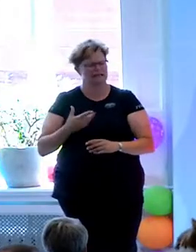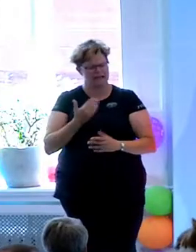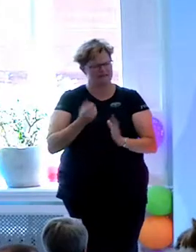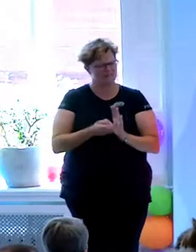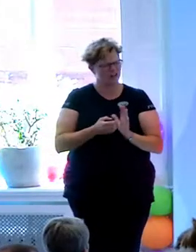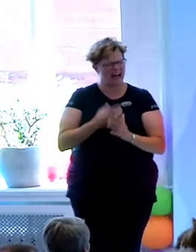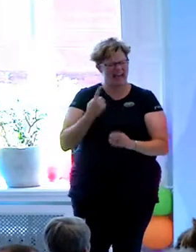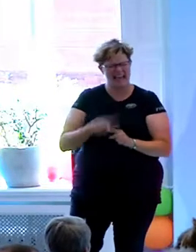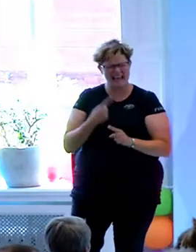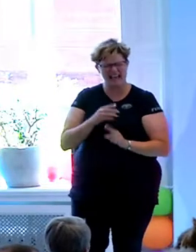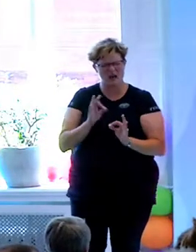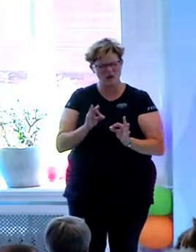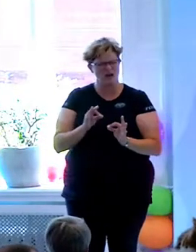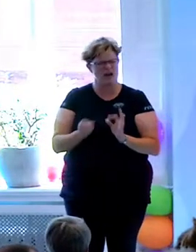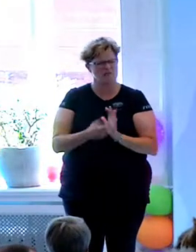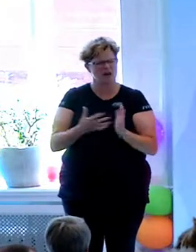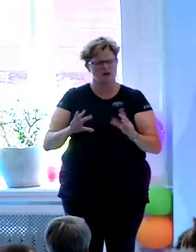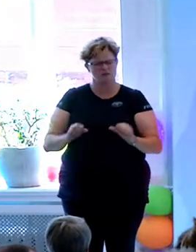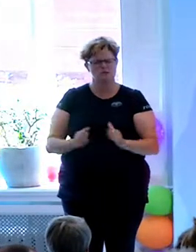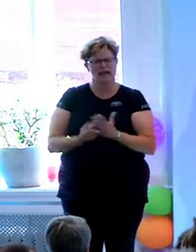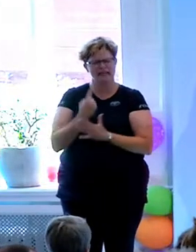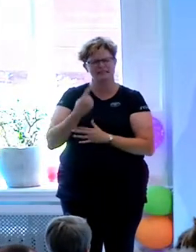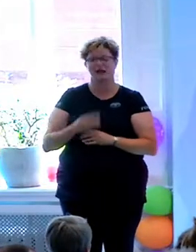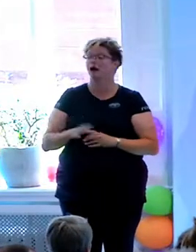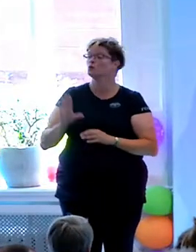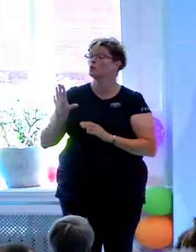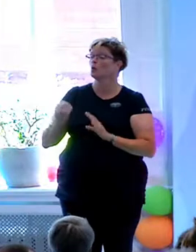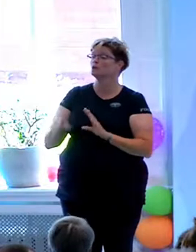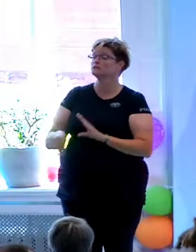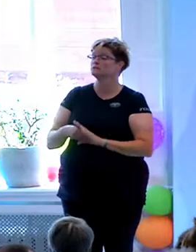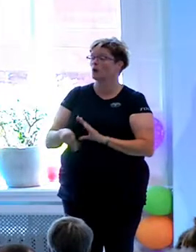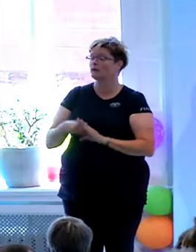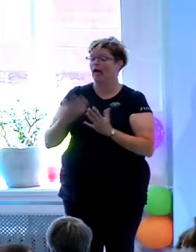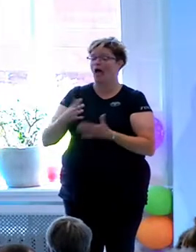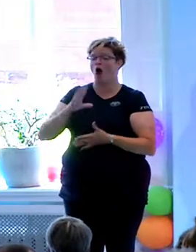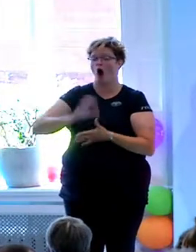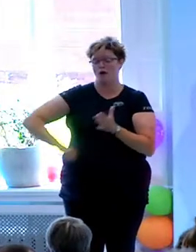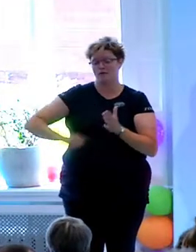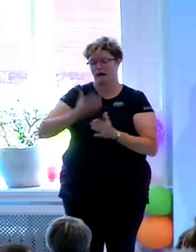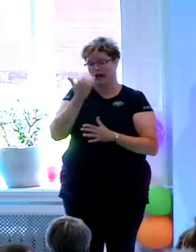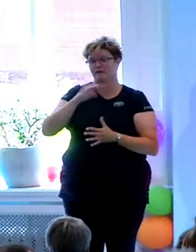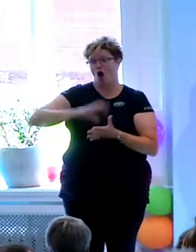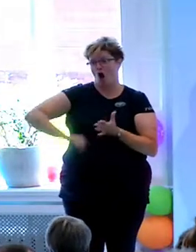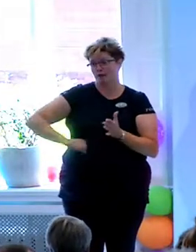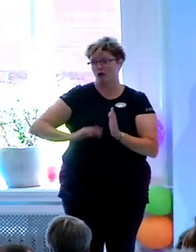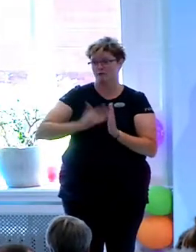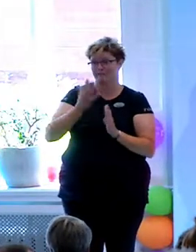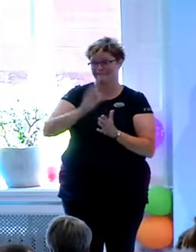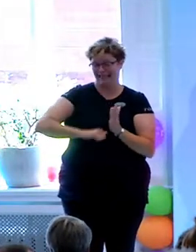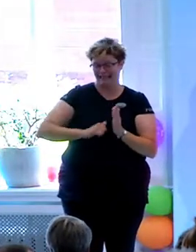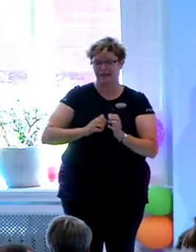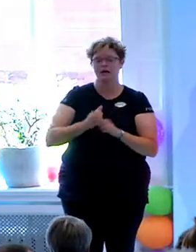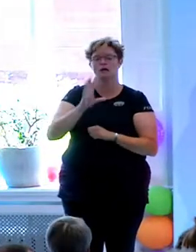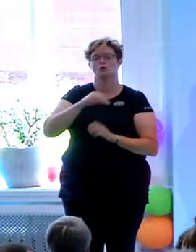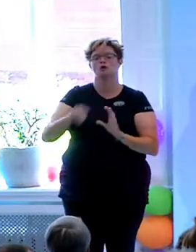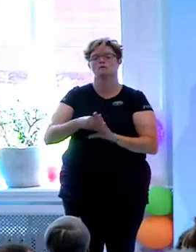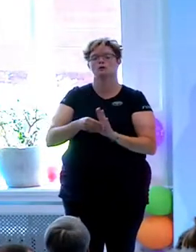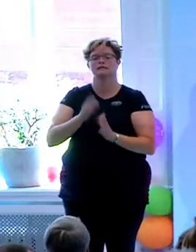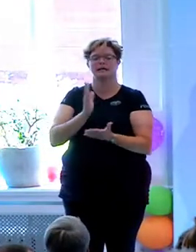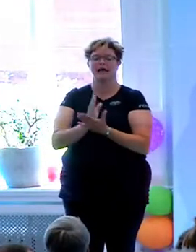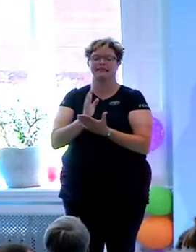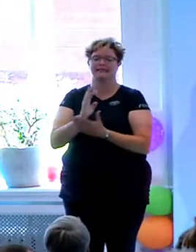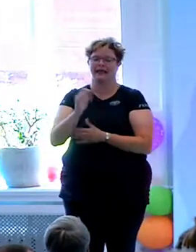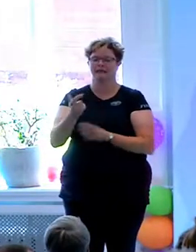lite enkelt? På vilket sätt då? Vad är det som måste hända? Sponsring är ju avdragsgillt. Men då måste